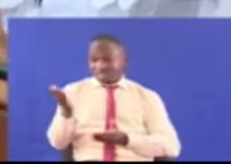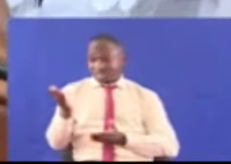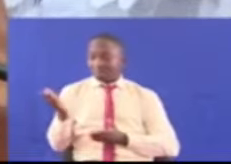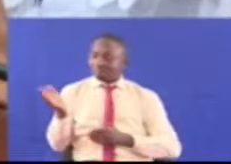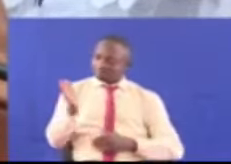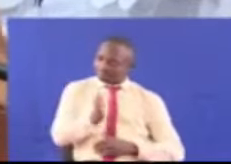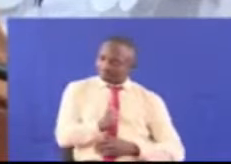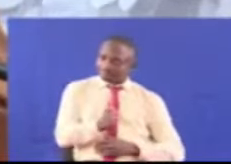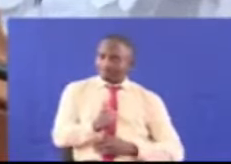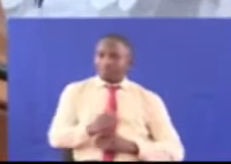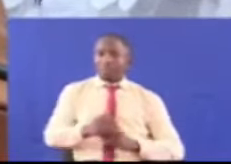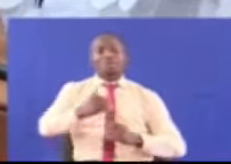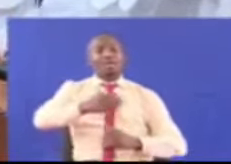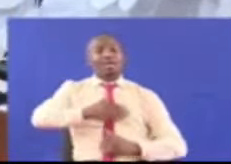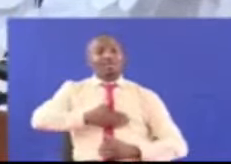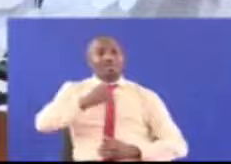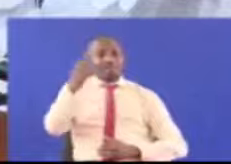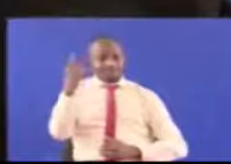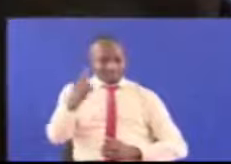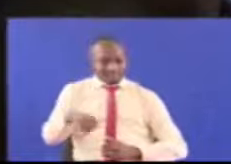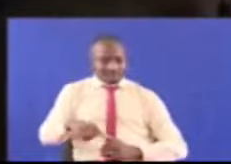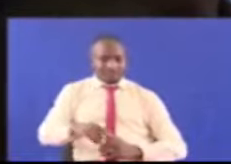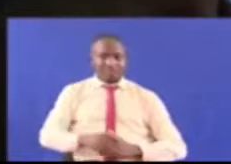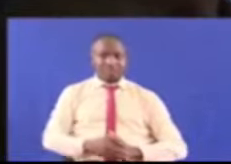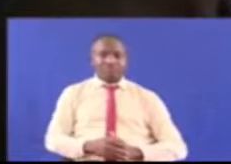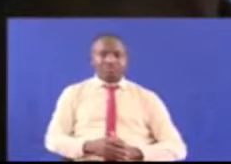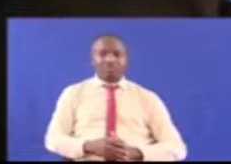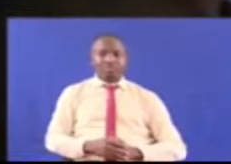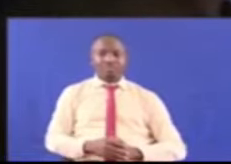tu. Asanteni sana.